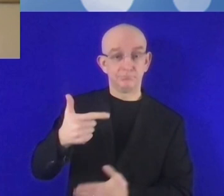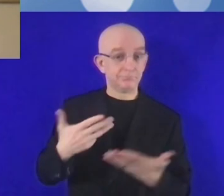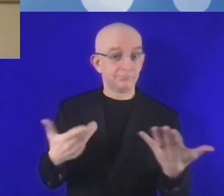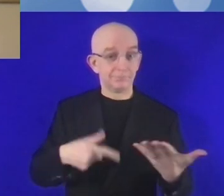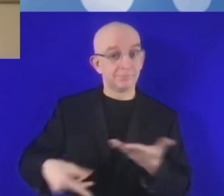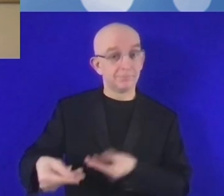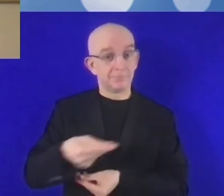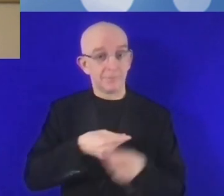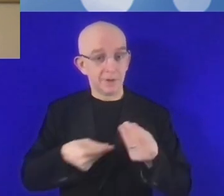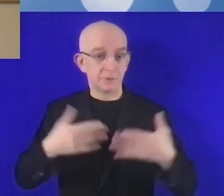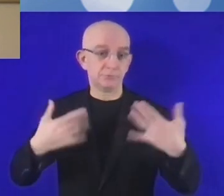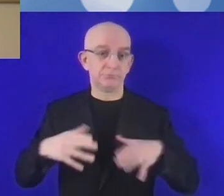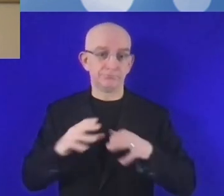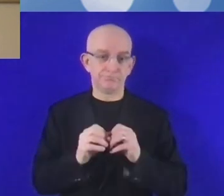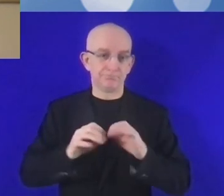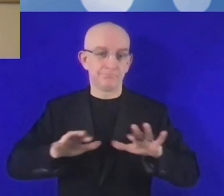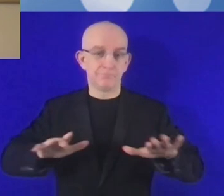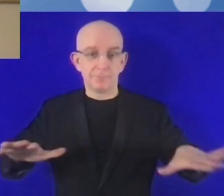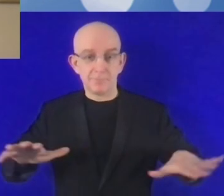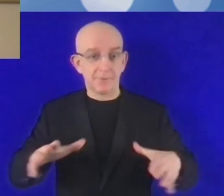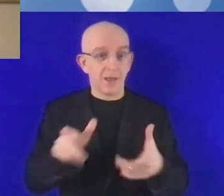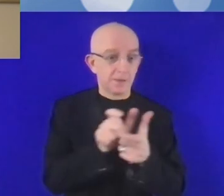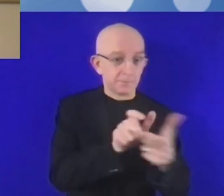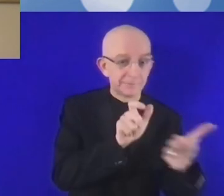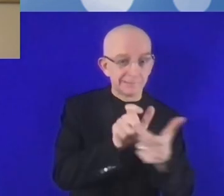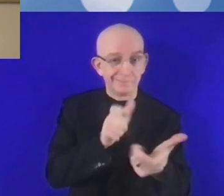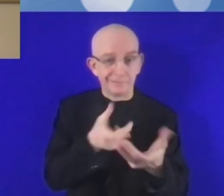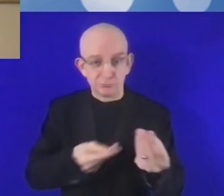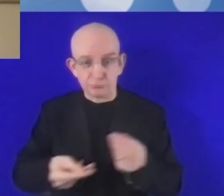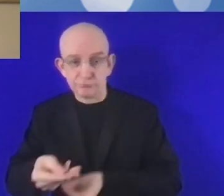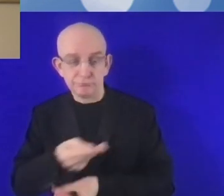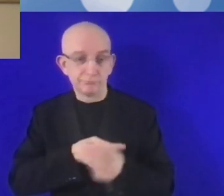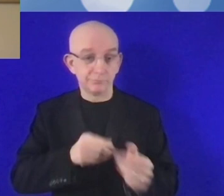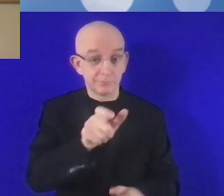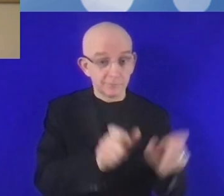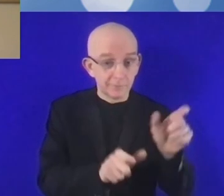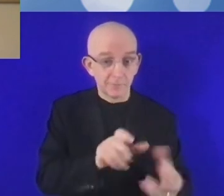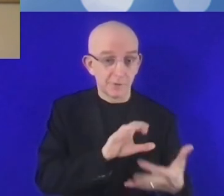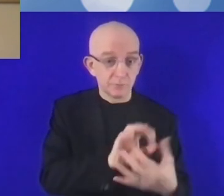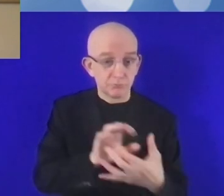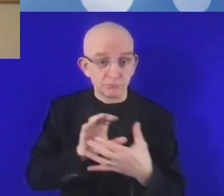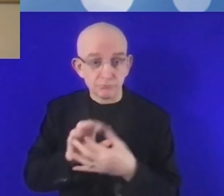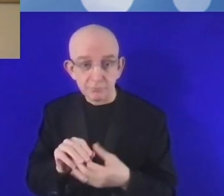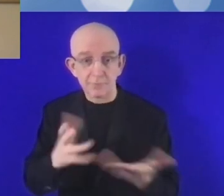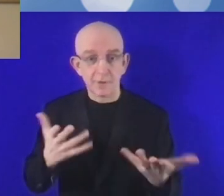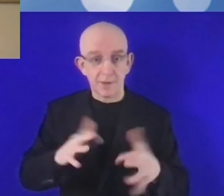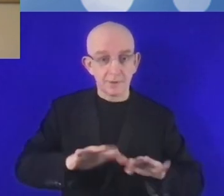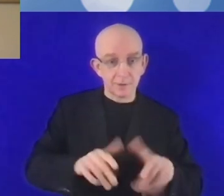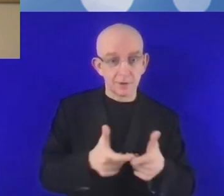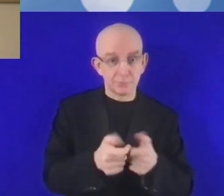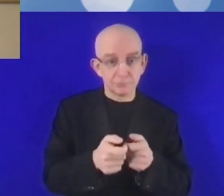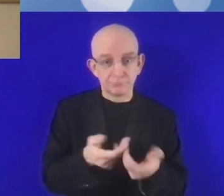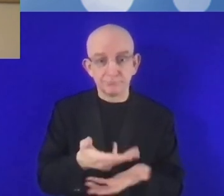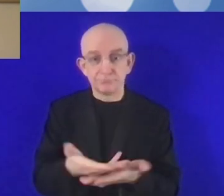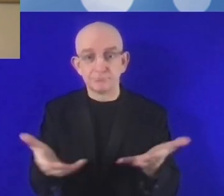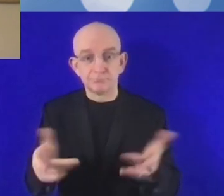осуществляем нашу деятельность в очень широком масштабе и обеспечиваем наших пользователей